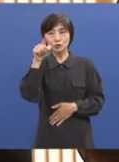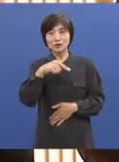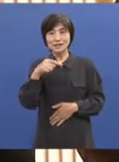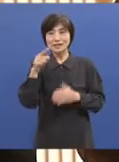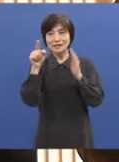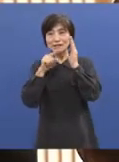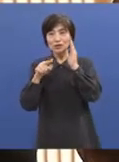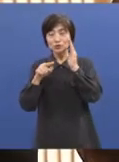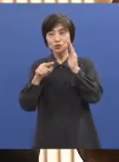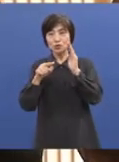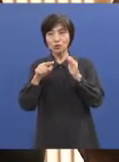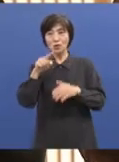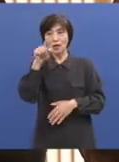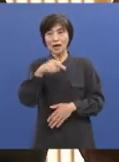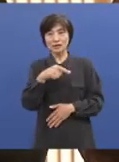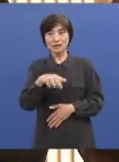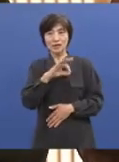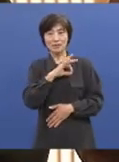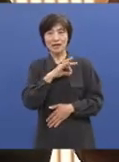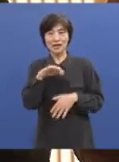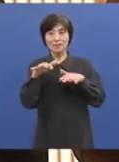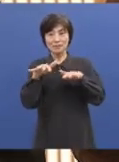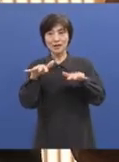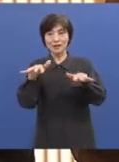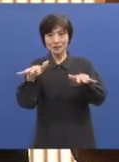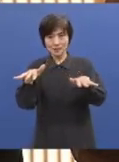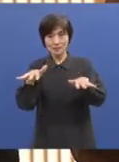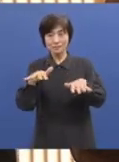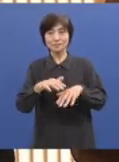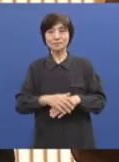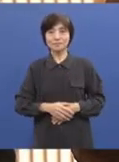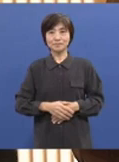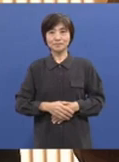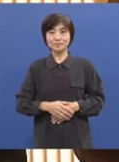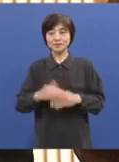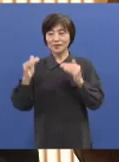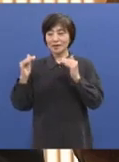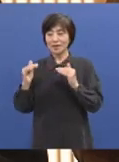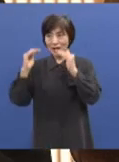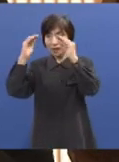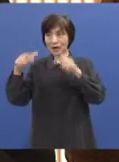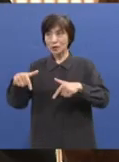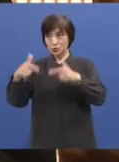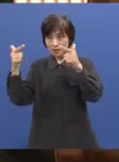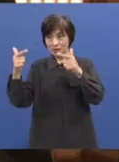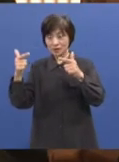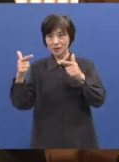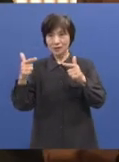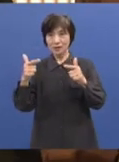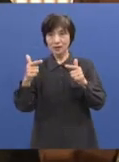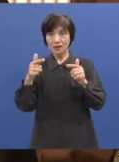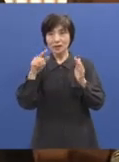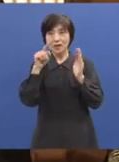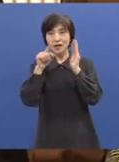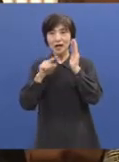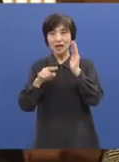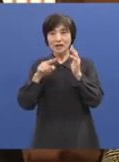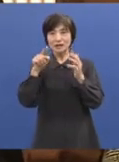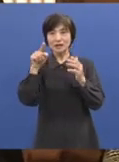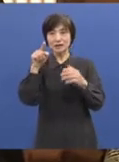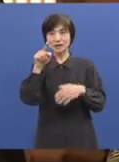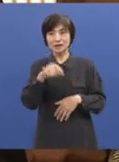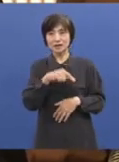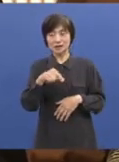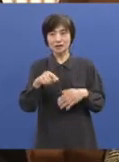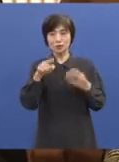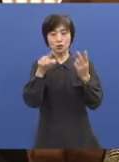歌人が一般的になったっていうんですか。まあそういうので、その高槻にこういう方がいらっしゃったという話と一緒になっていって